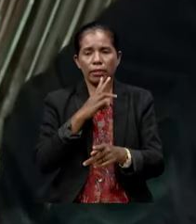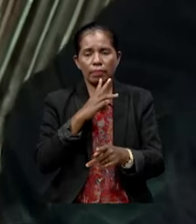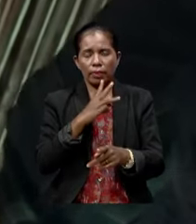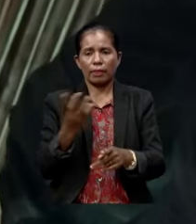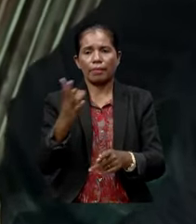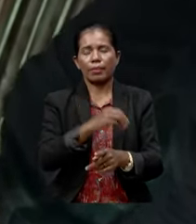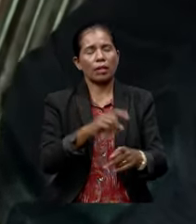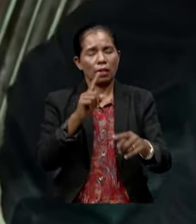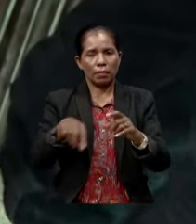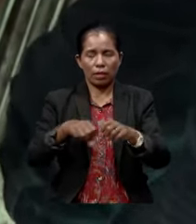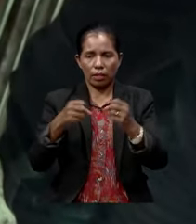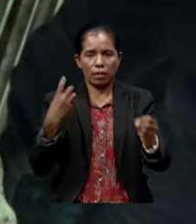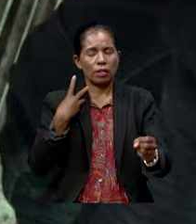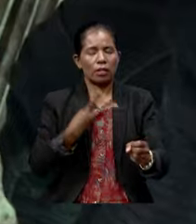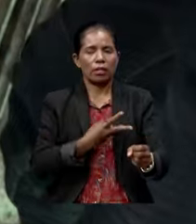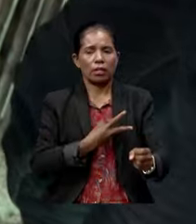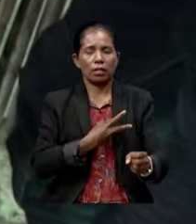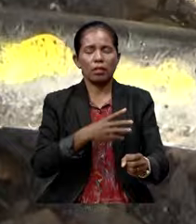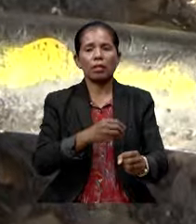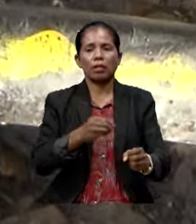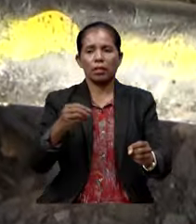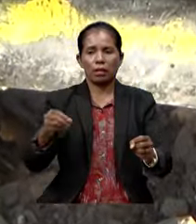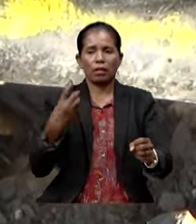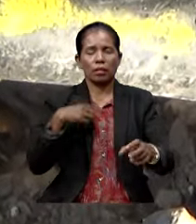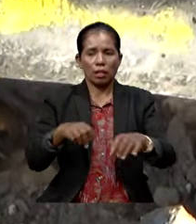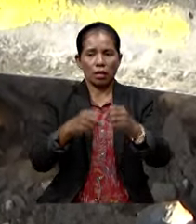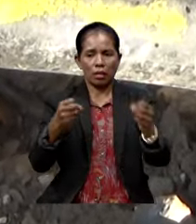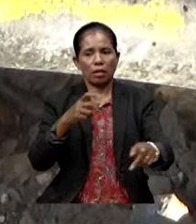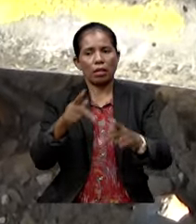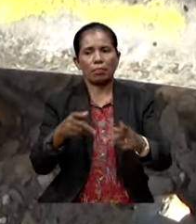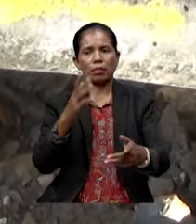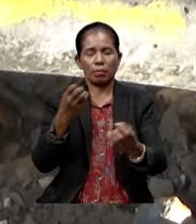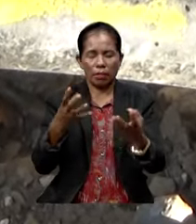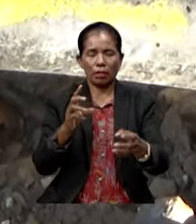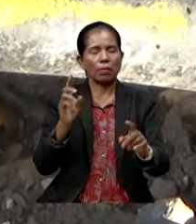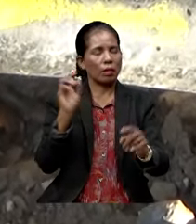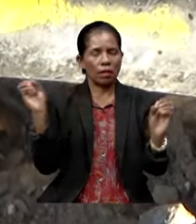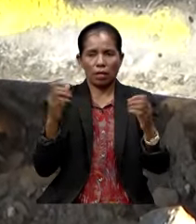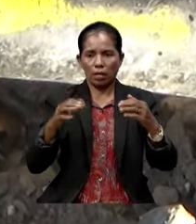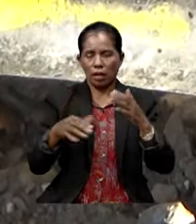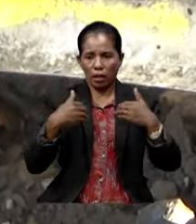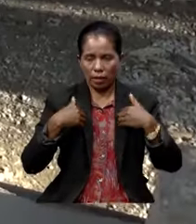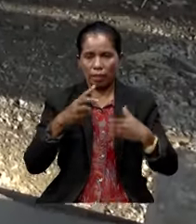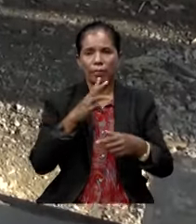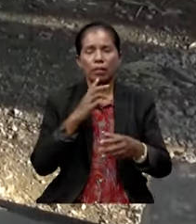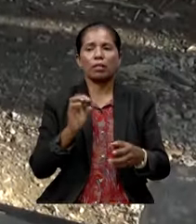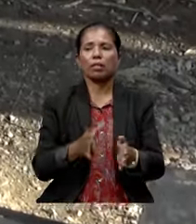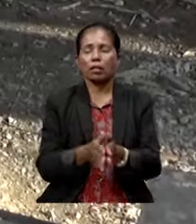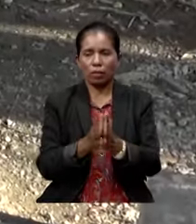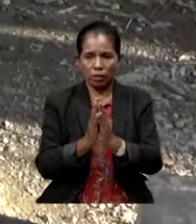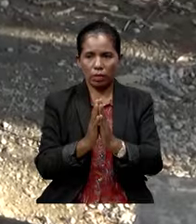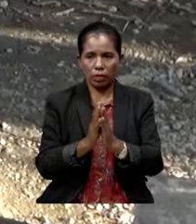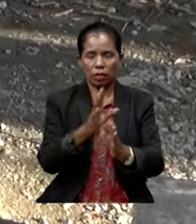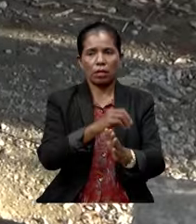ada estraga, signifika kata sistema ni ada estraga no, emas para kita mak sila he tambe, mana mak kita usu, ba